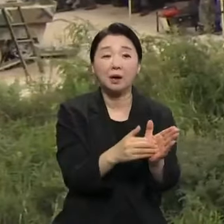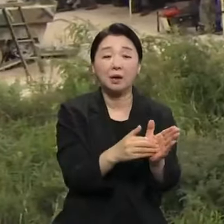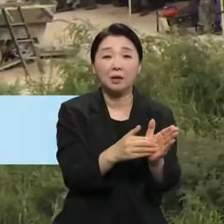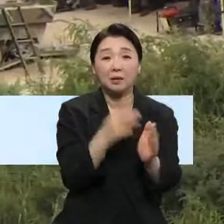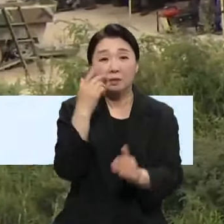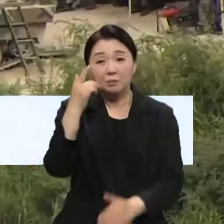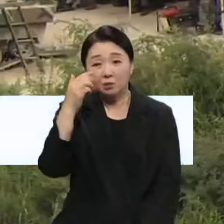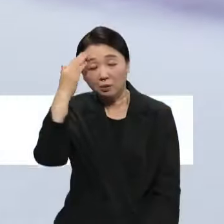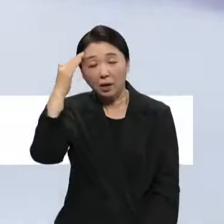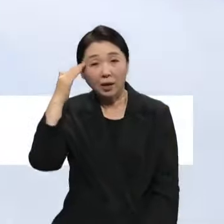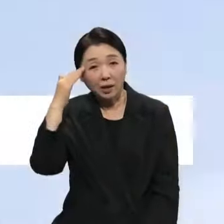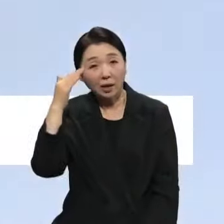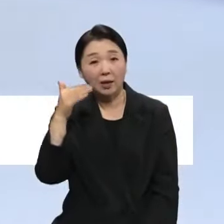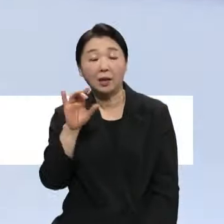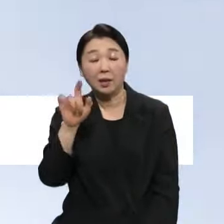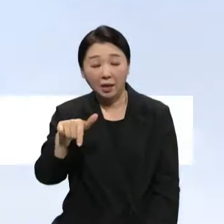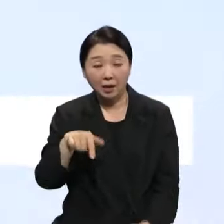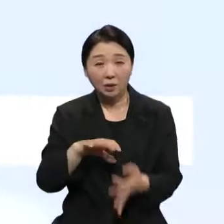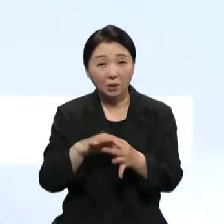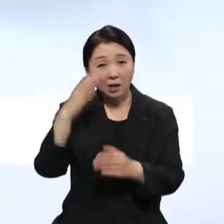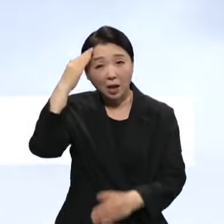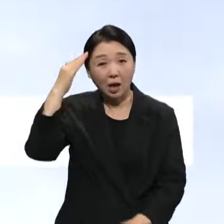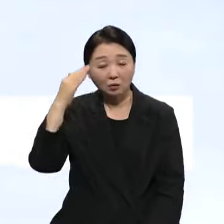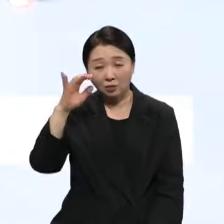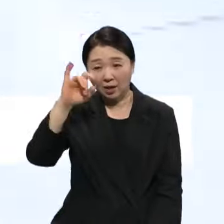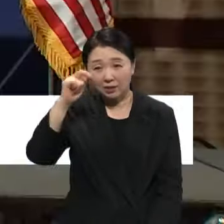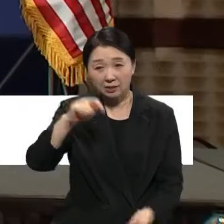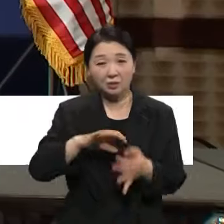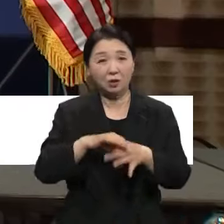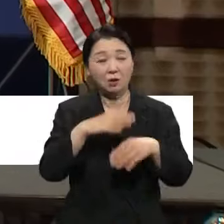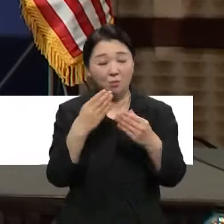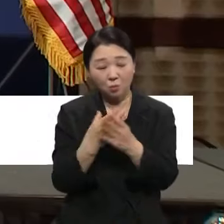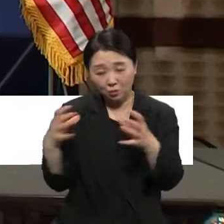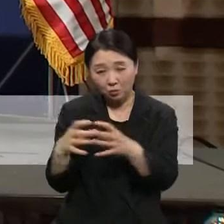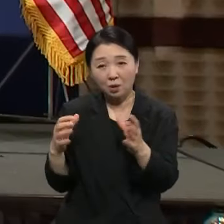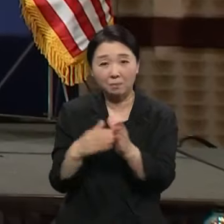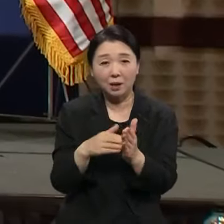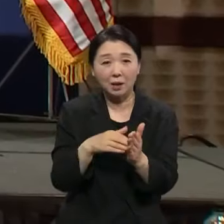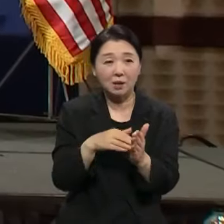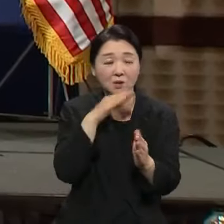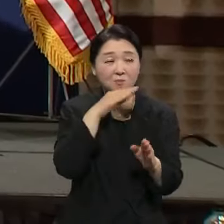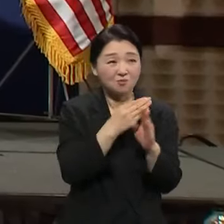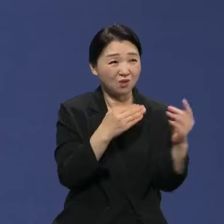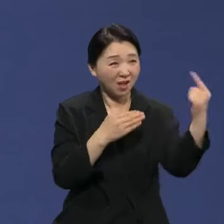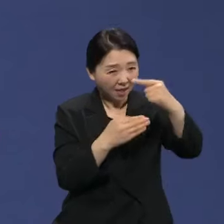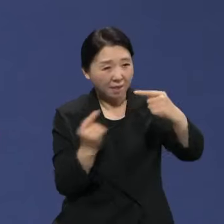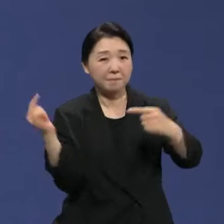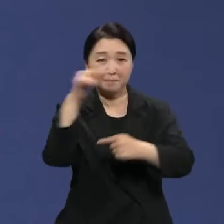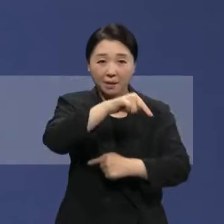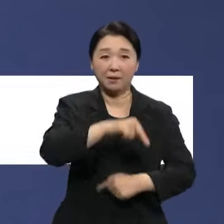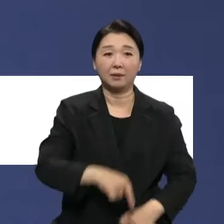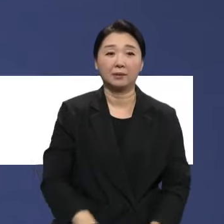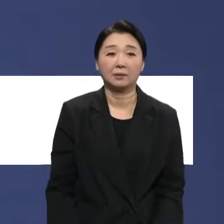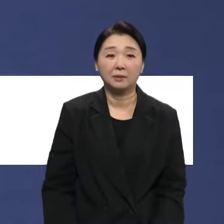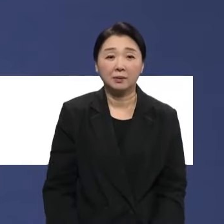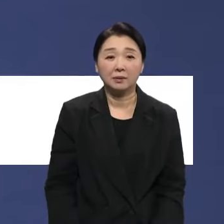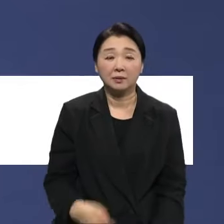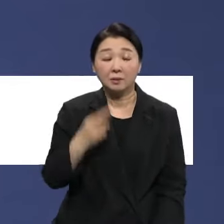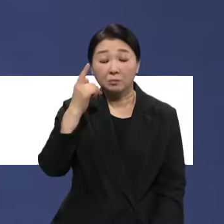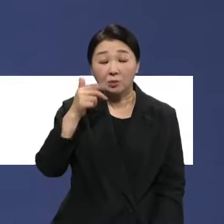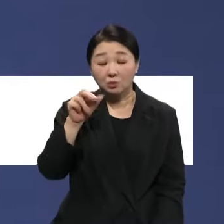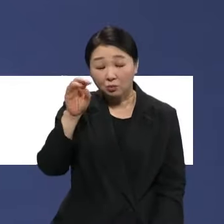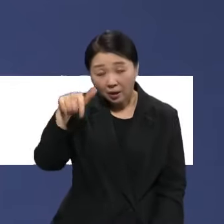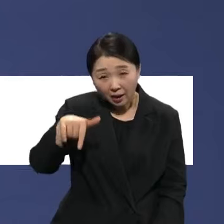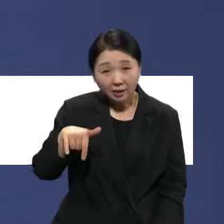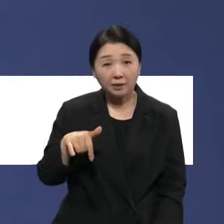전력과 한국의 첨단 제례식 전력을 통합해 국회에게 대응하겠다는 겁니다 미국 핵 자산에